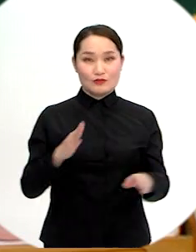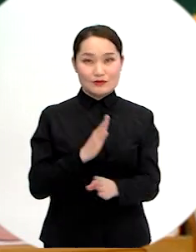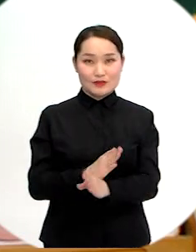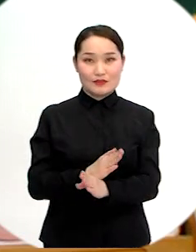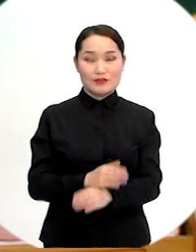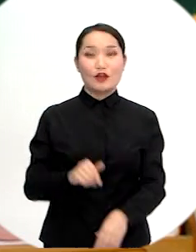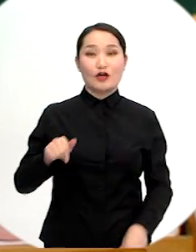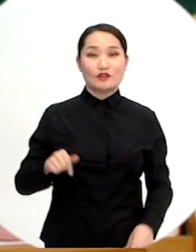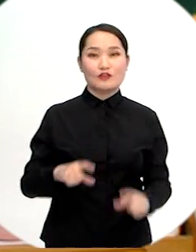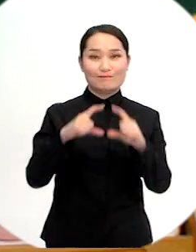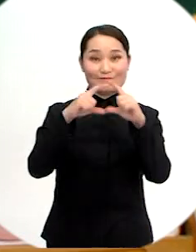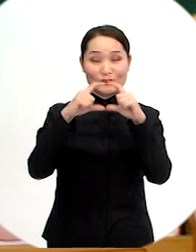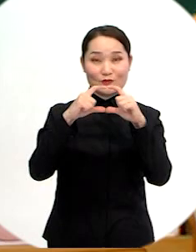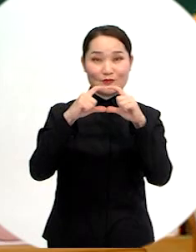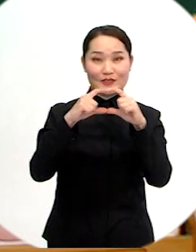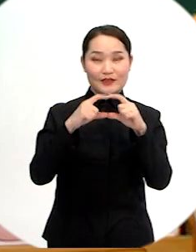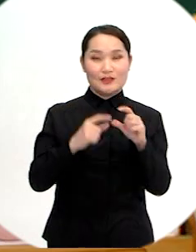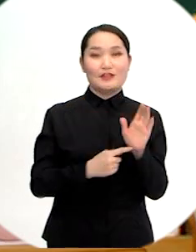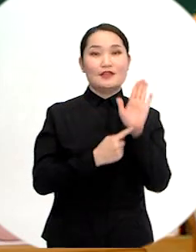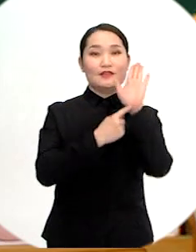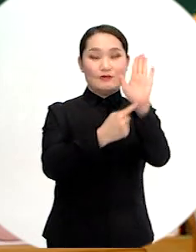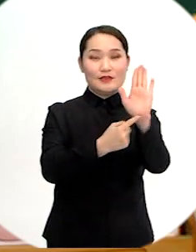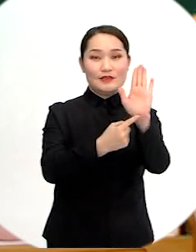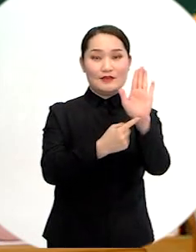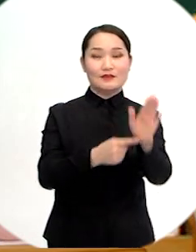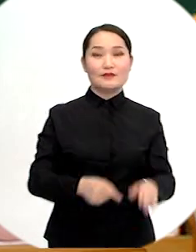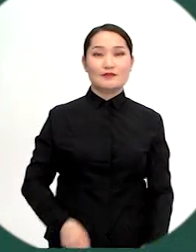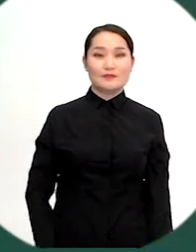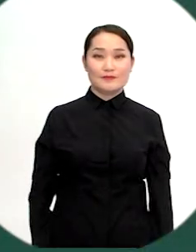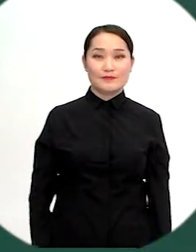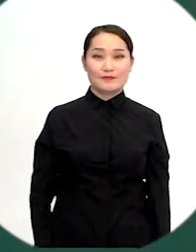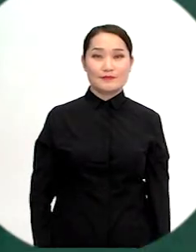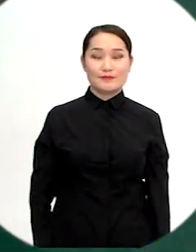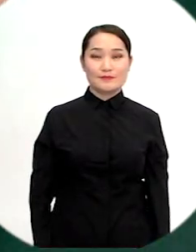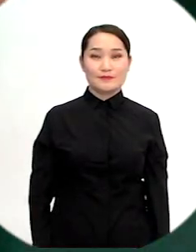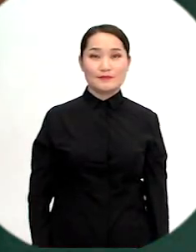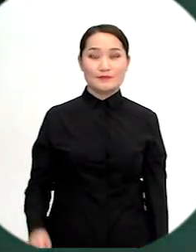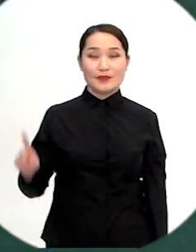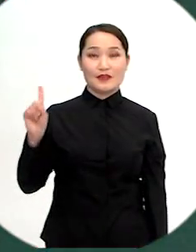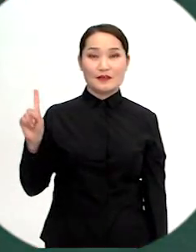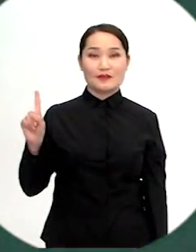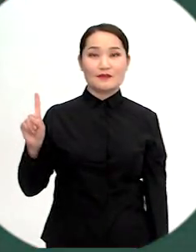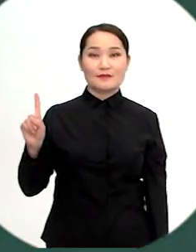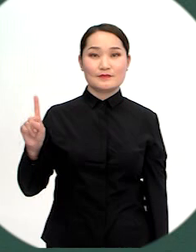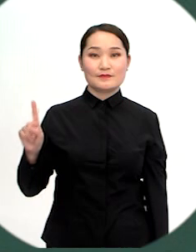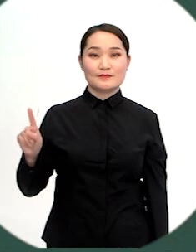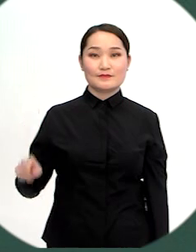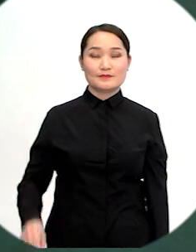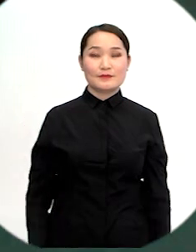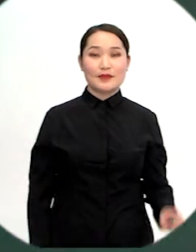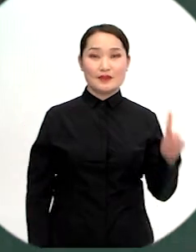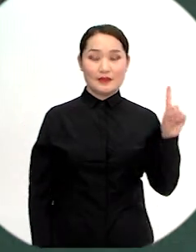цэцгээ энд дүрсээр төлөөлүүлэн хуваарлж үтсэ. За,